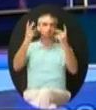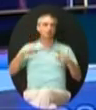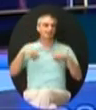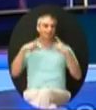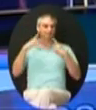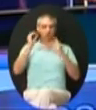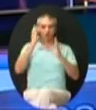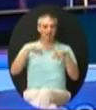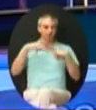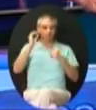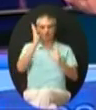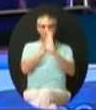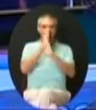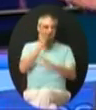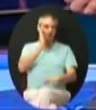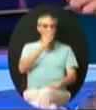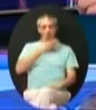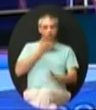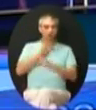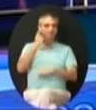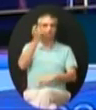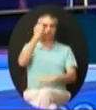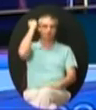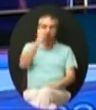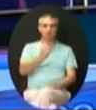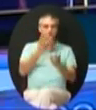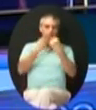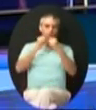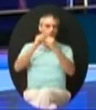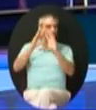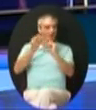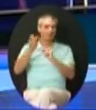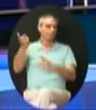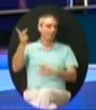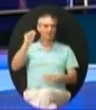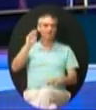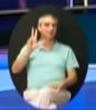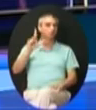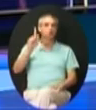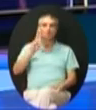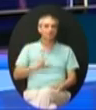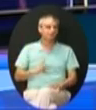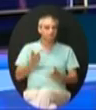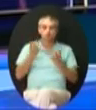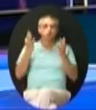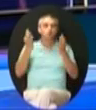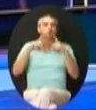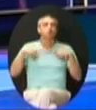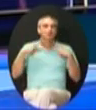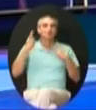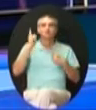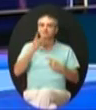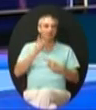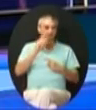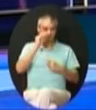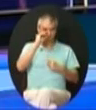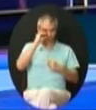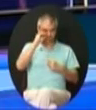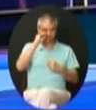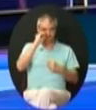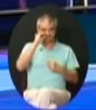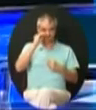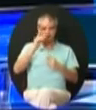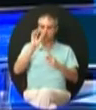חיים בחייו של מחבל נתעב שנכנס בליל שבת וטובח משפחה שלמה בנווה צוף. קדושת החיים צריך לא, כן, לא